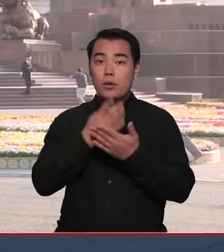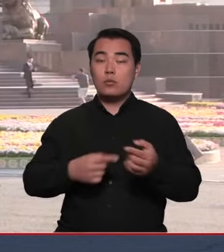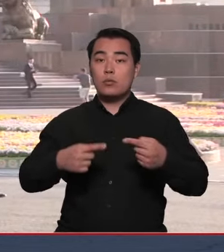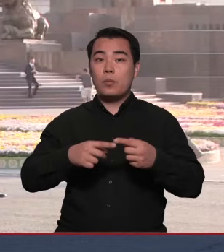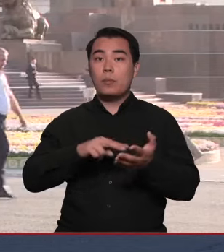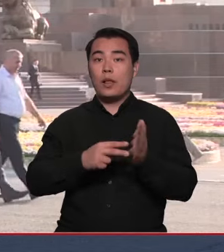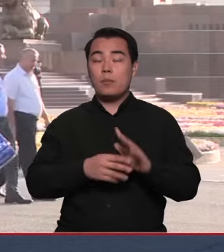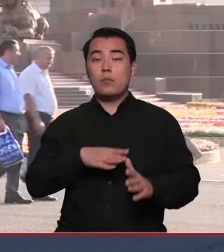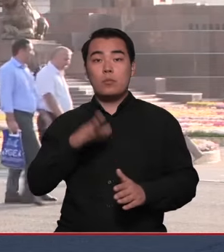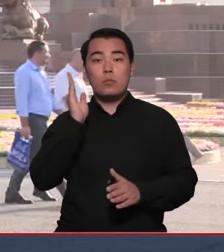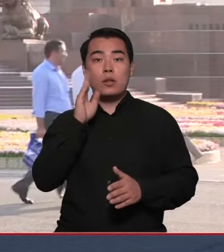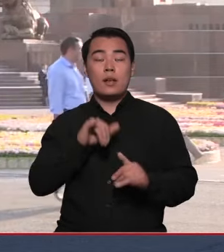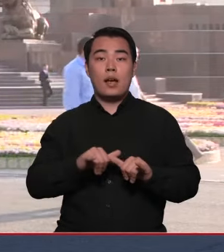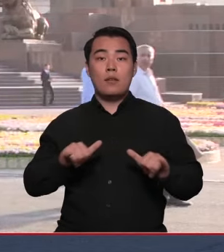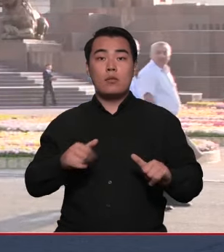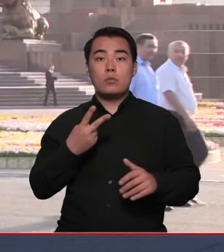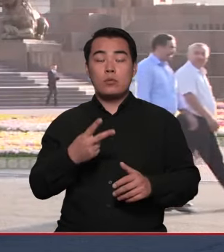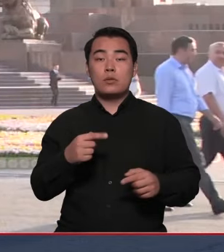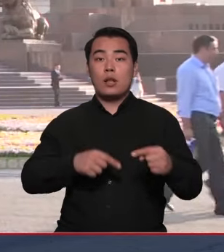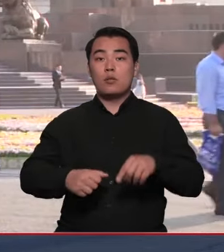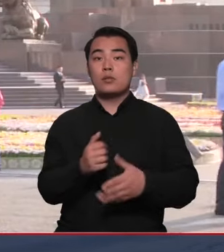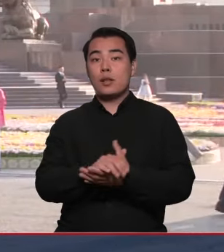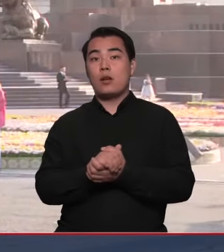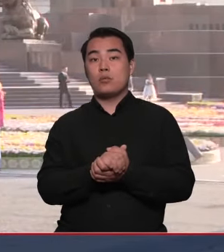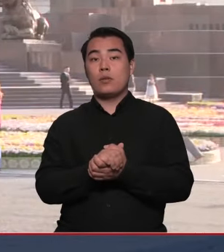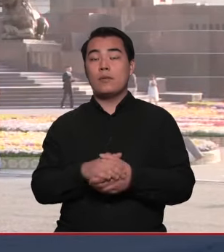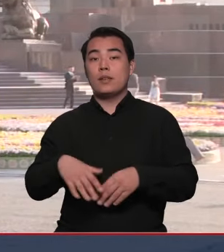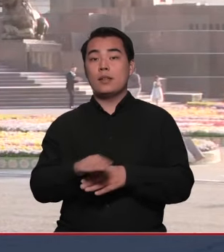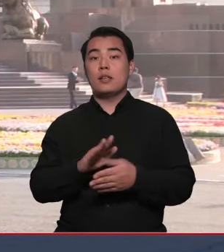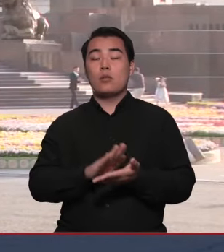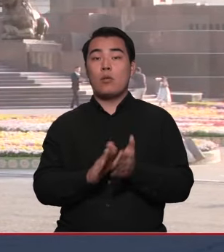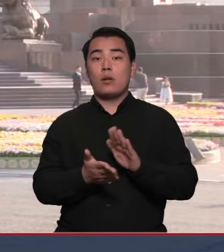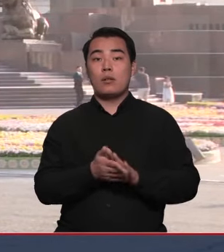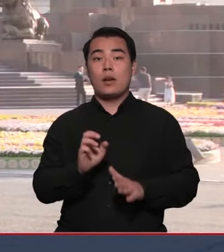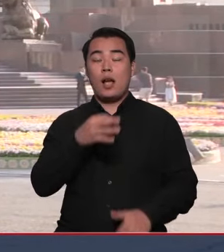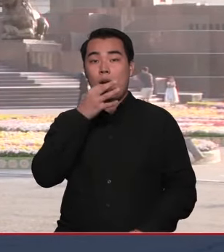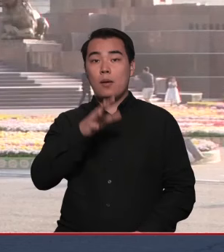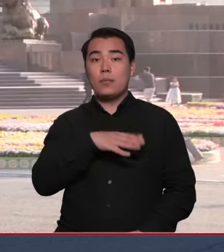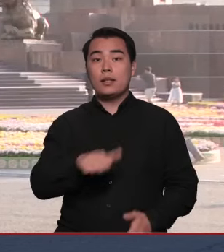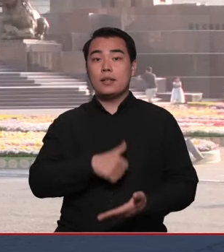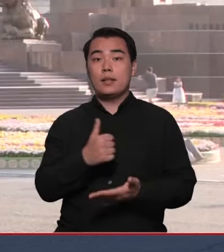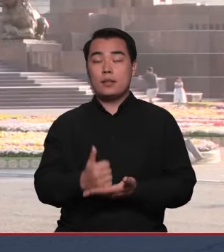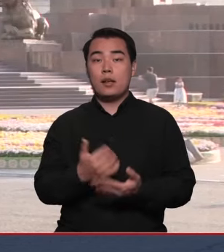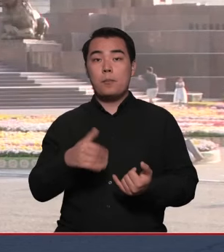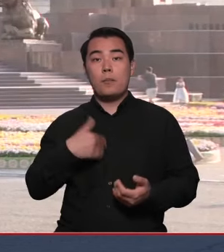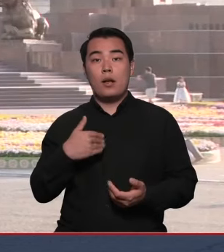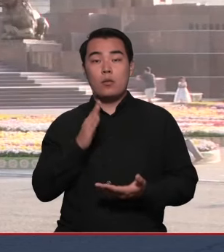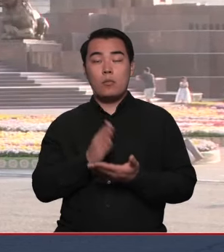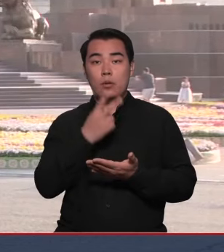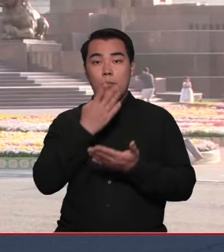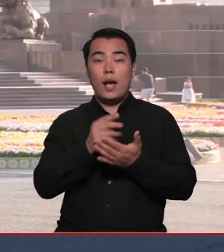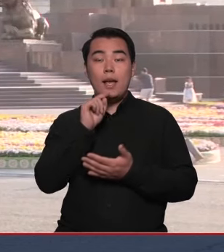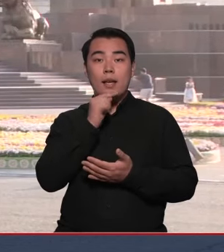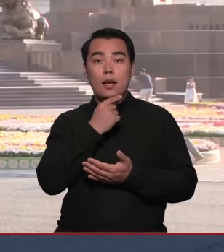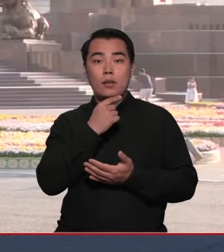план дальнейшего развития двустороннего сотрудничества. Все договоренности, как подчеркнули лидеры, положительно скажутся на